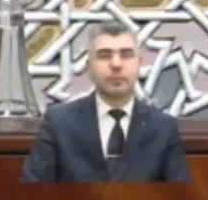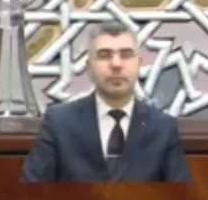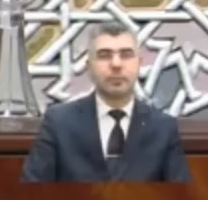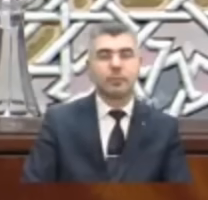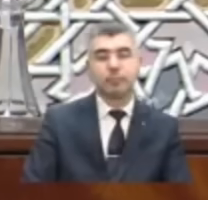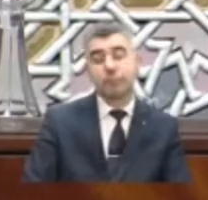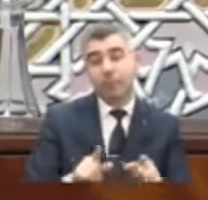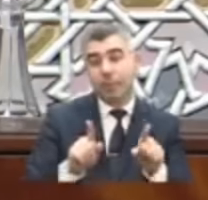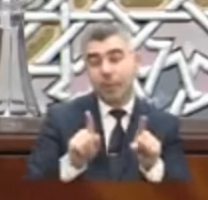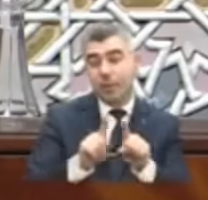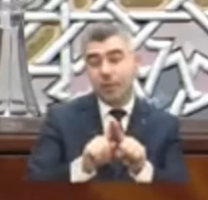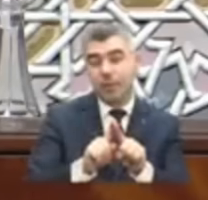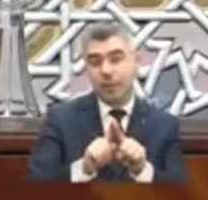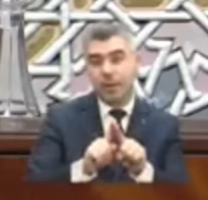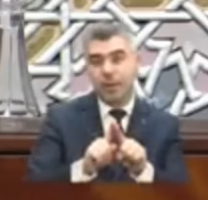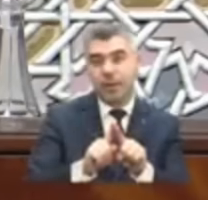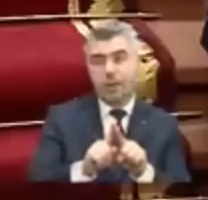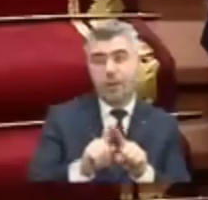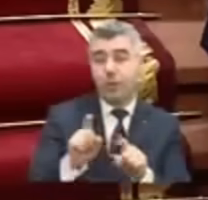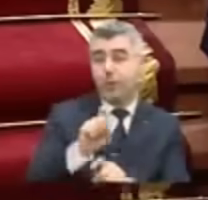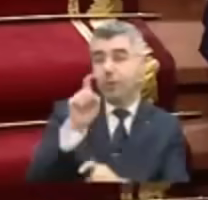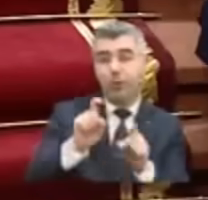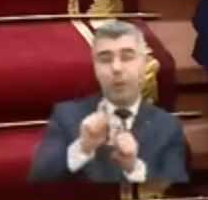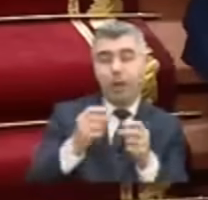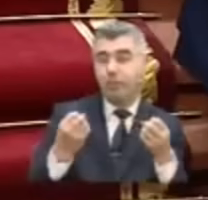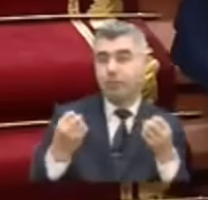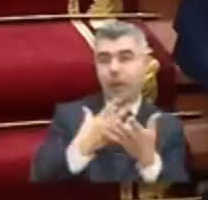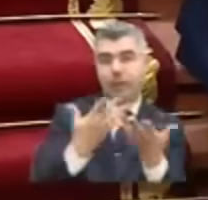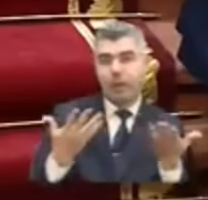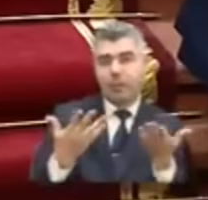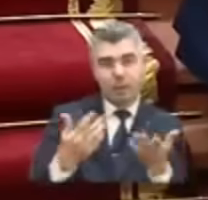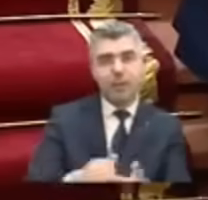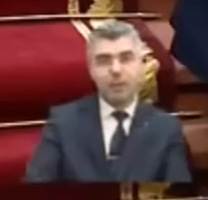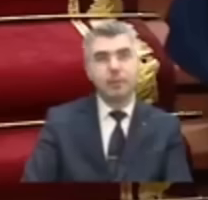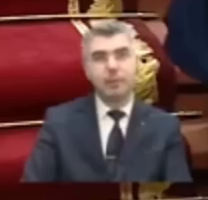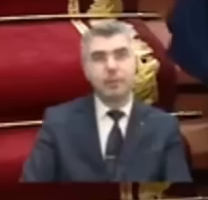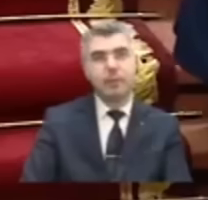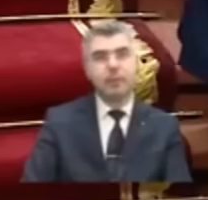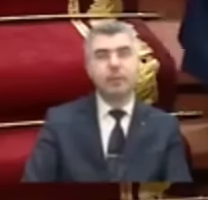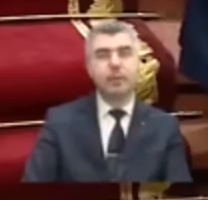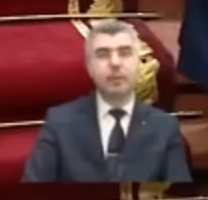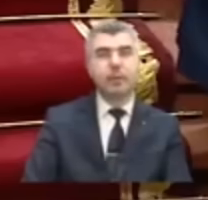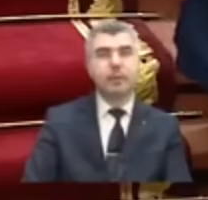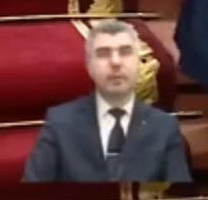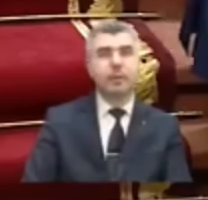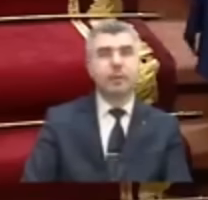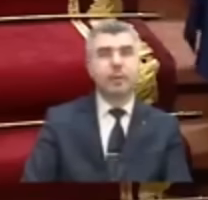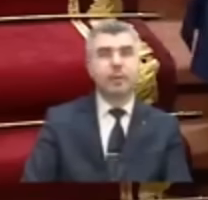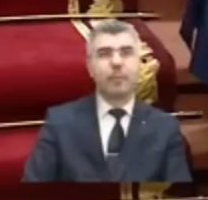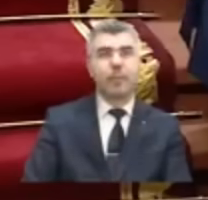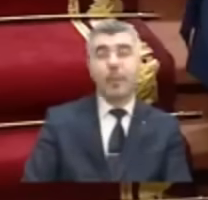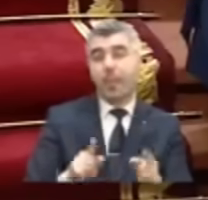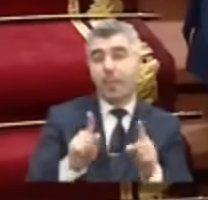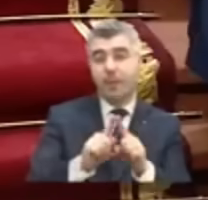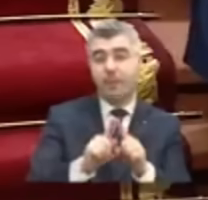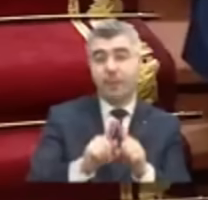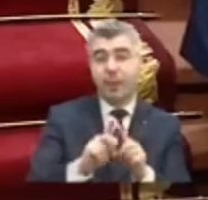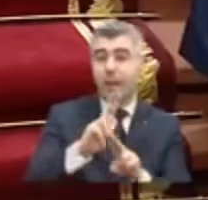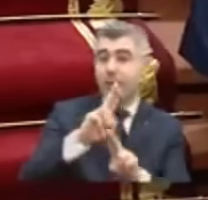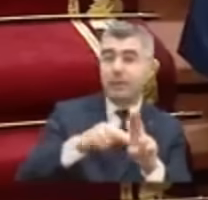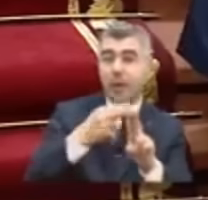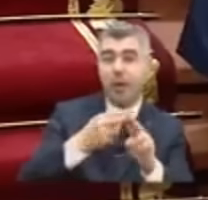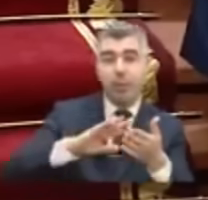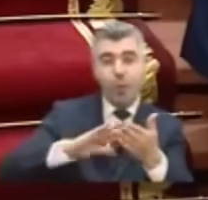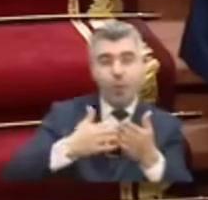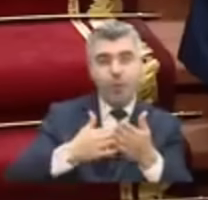الحقيقه ما وجدنا على هذ الاسئله ولكن غ نحاول ولا جاوبت على كلشي ان شاء الله